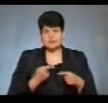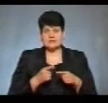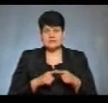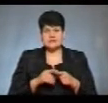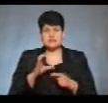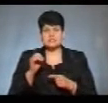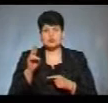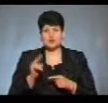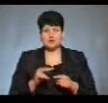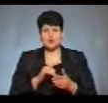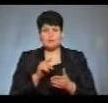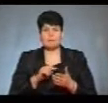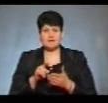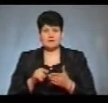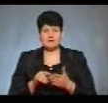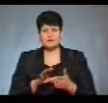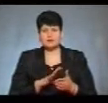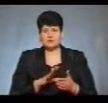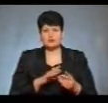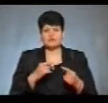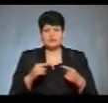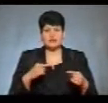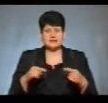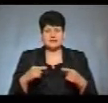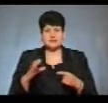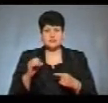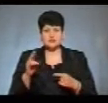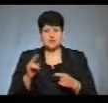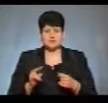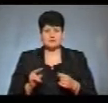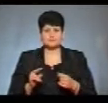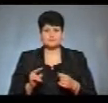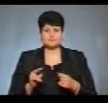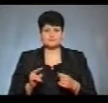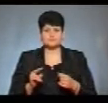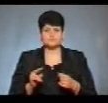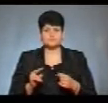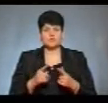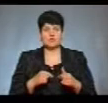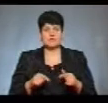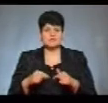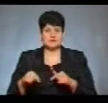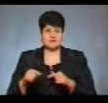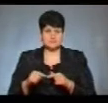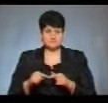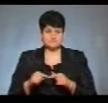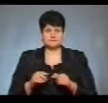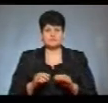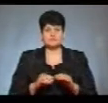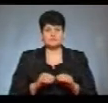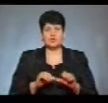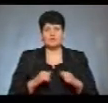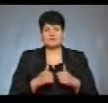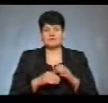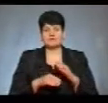соціологічних опитувань, які відбувалися в різними соціологічними, значить, організаціями. Але комітет виборців,